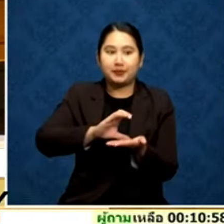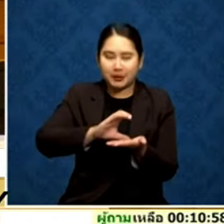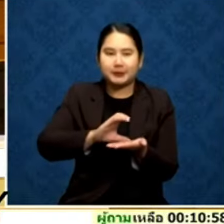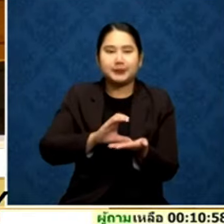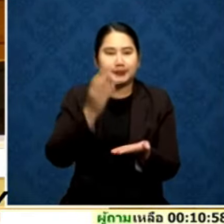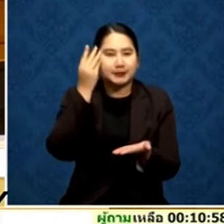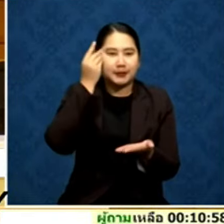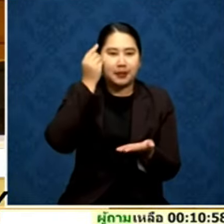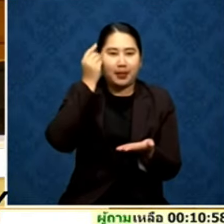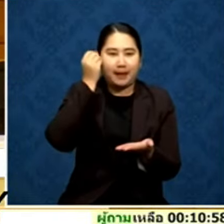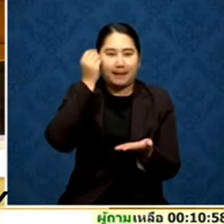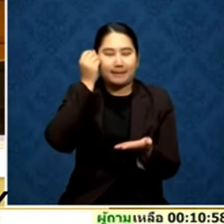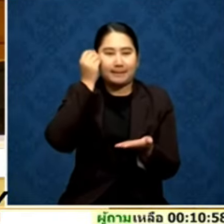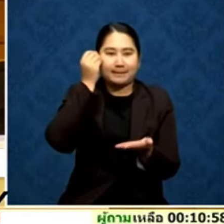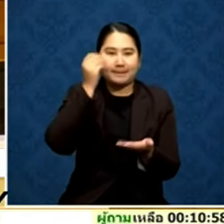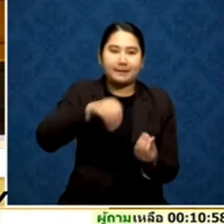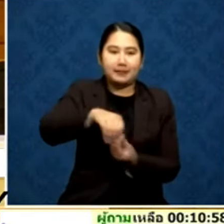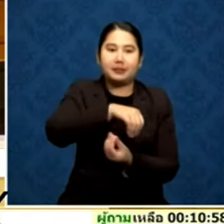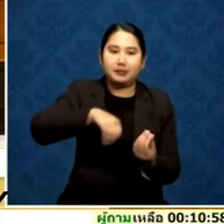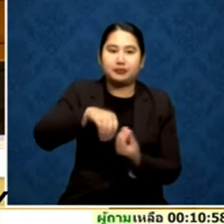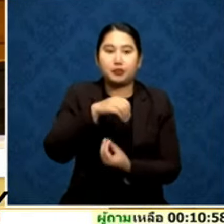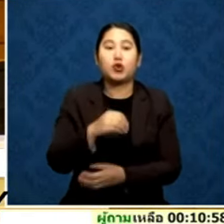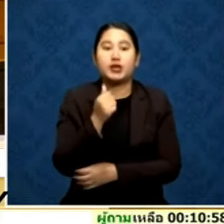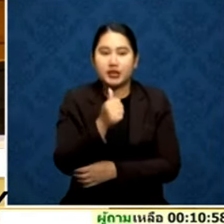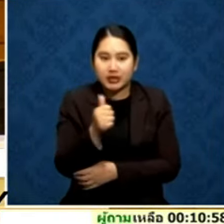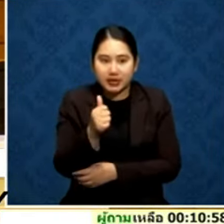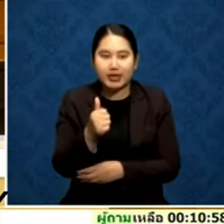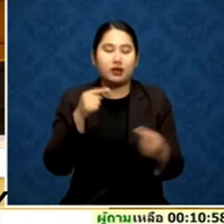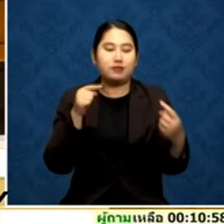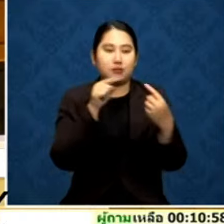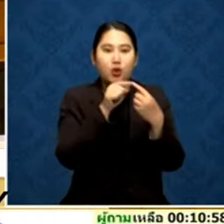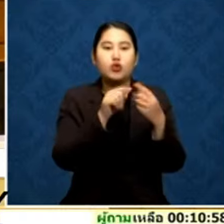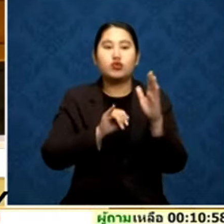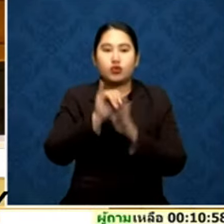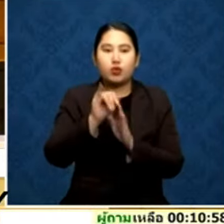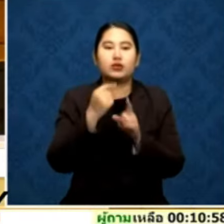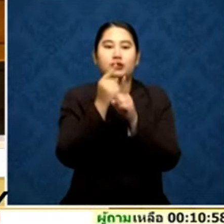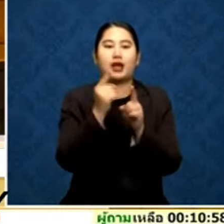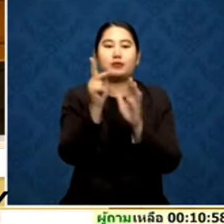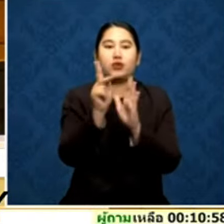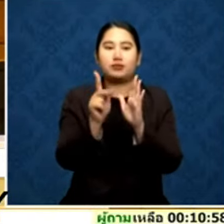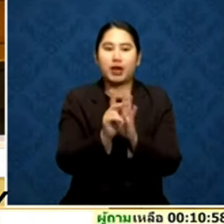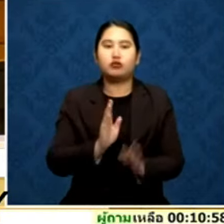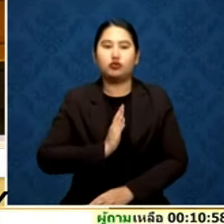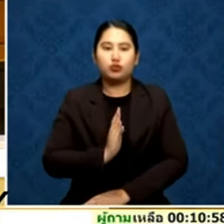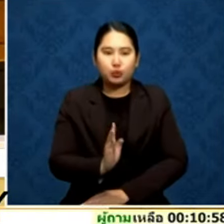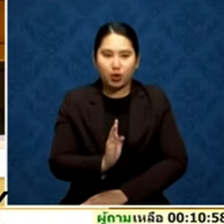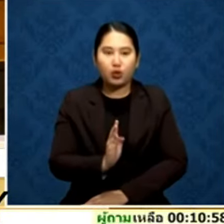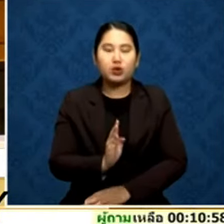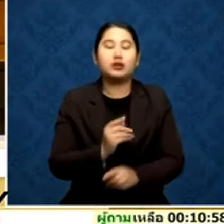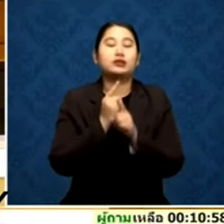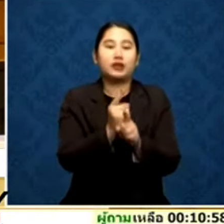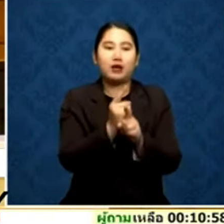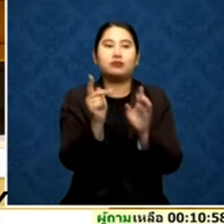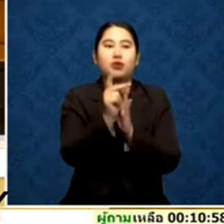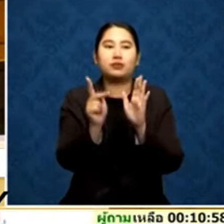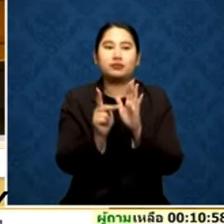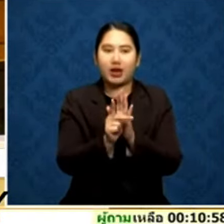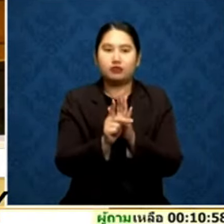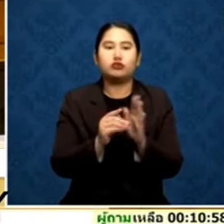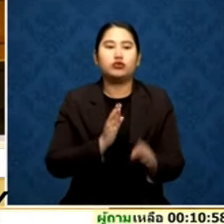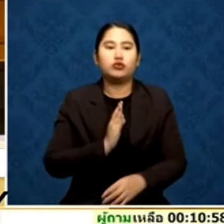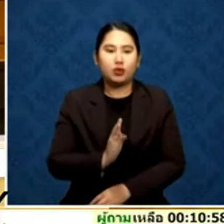พิเคราะห์ให้อย่างดีว่าจะต้องโดนจุดแล้วก็เป็นไปตามกฎหมายแล้วก็ซื่อสัตย์สุจริตแล้วก็เป็นไปตามกฎกติกาในการใช้งบประม